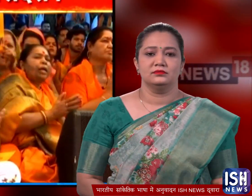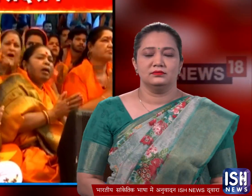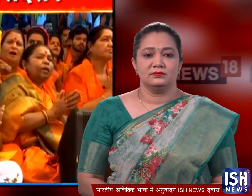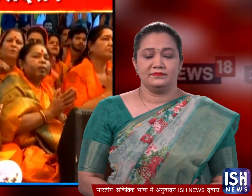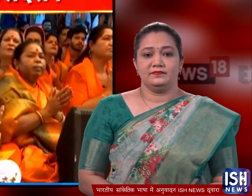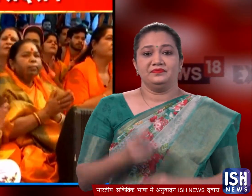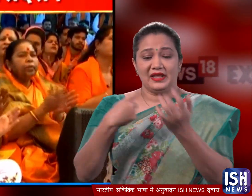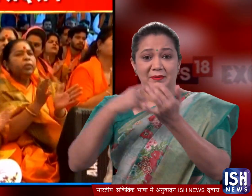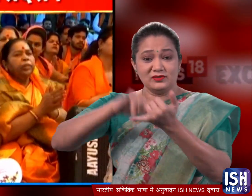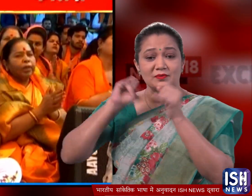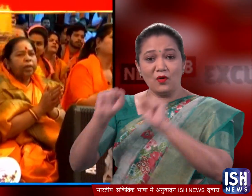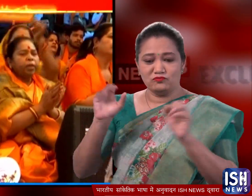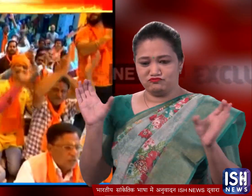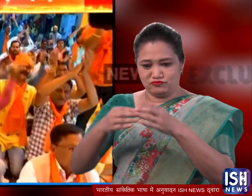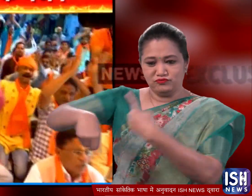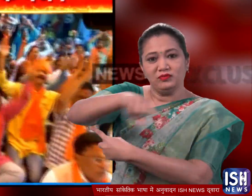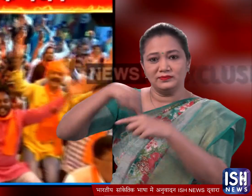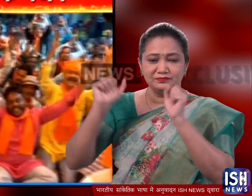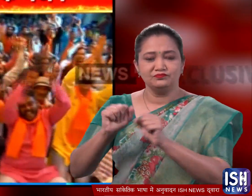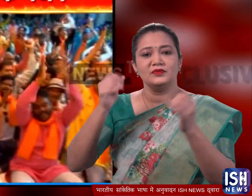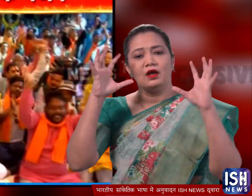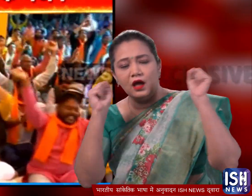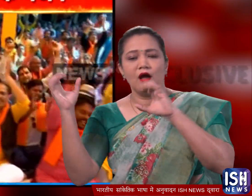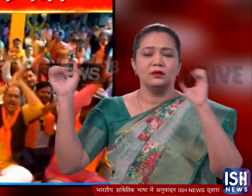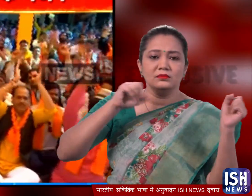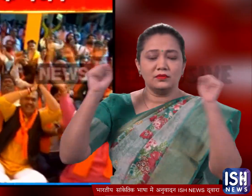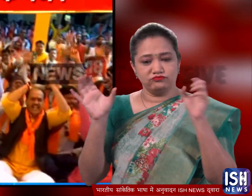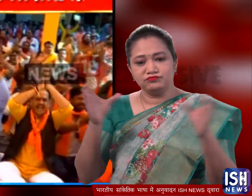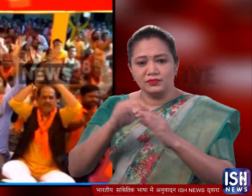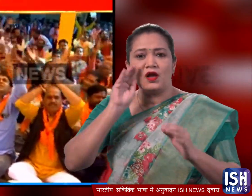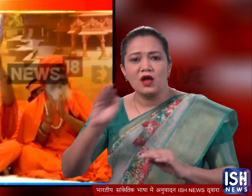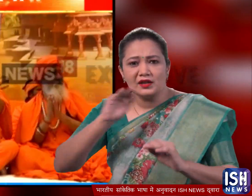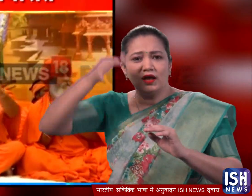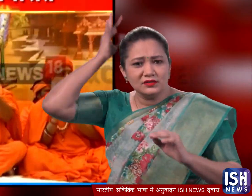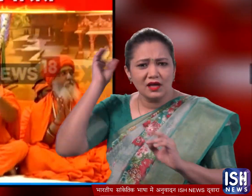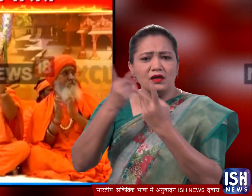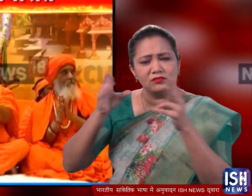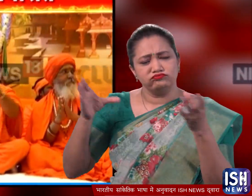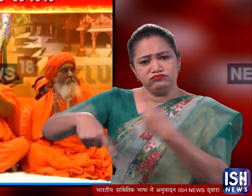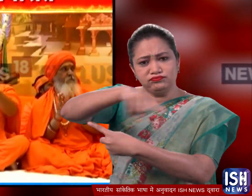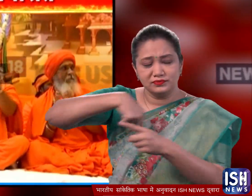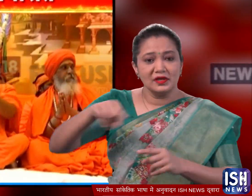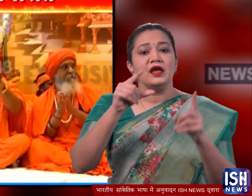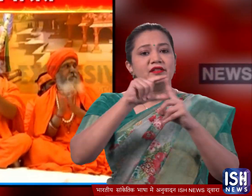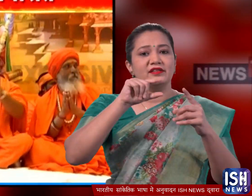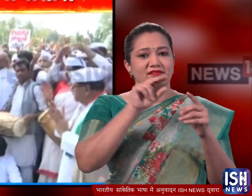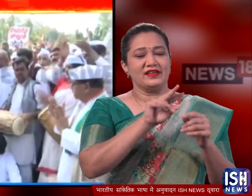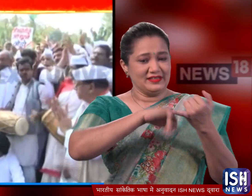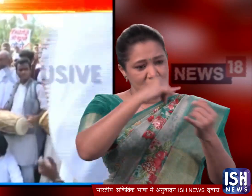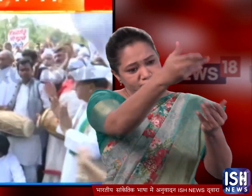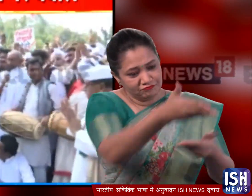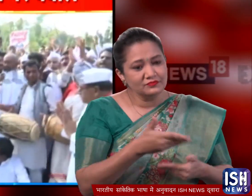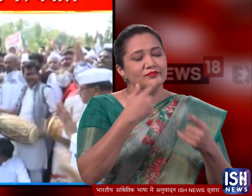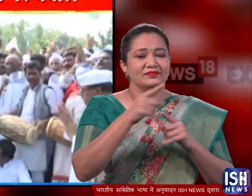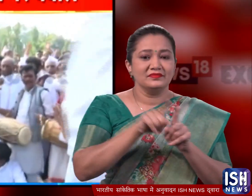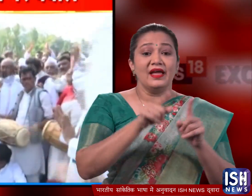एक तरफ रामेश्वर शर्मा अपने समर्थकों के साथ ही रामधुन गाने वाली मंडली और कई साधु संतों के साथ दिग्विजय सिंह के स्वागत में बैठ गए, तो